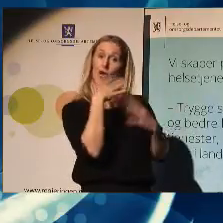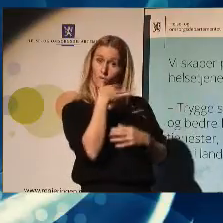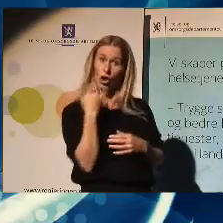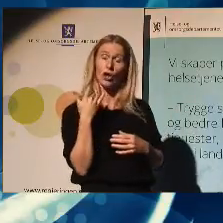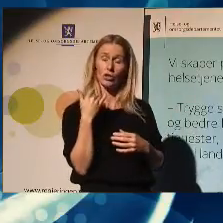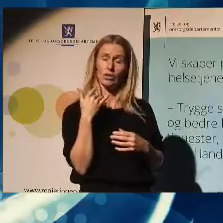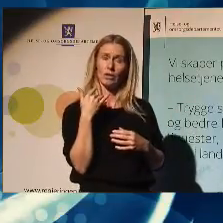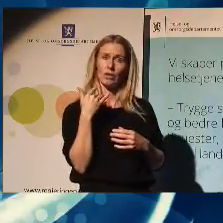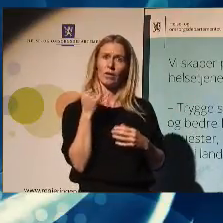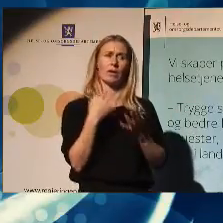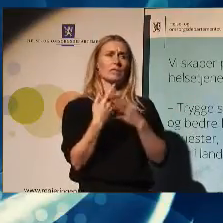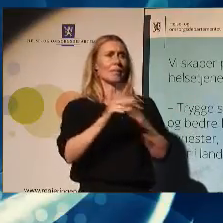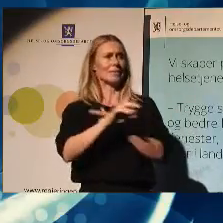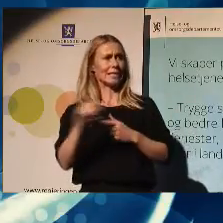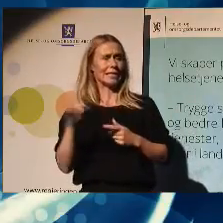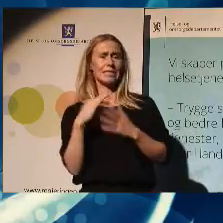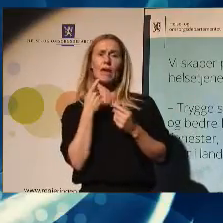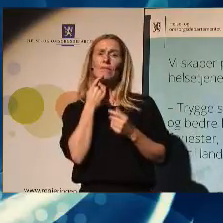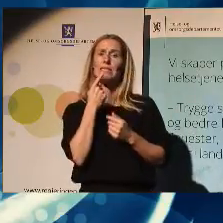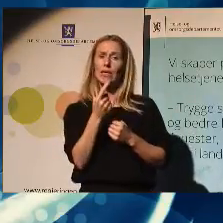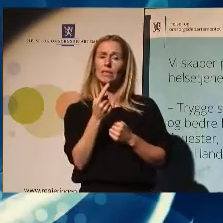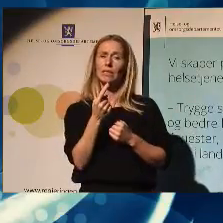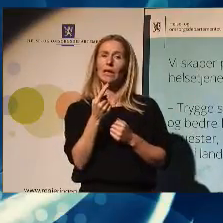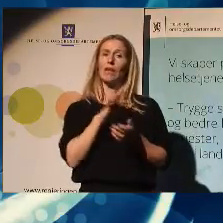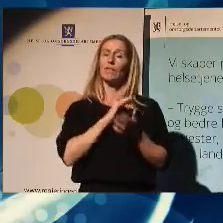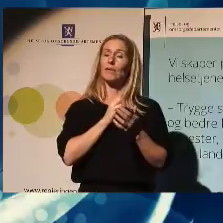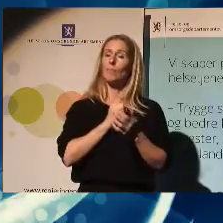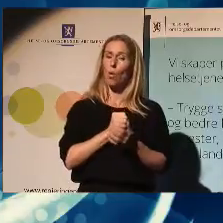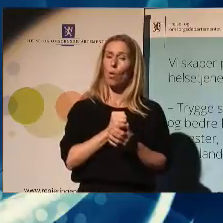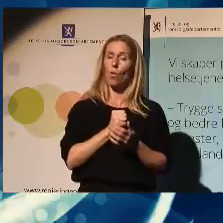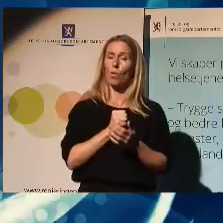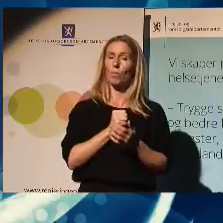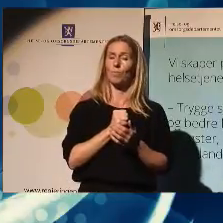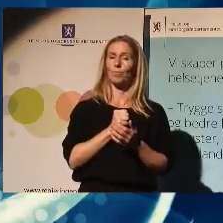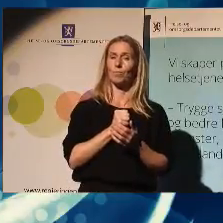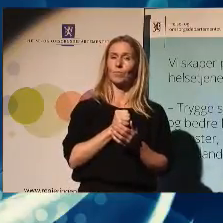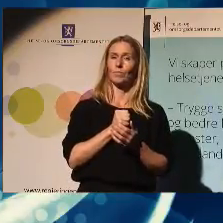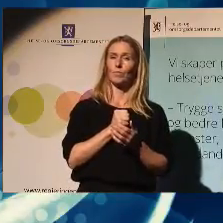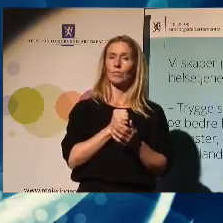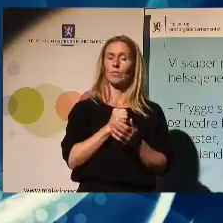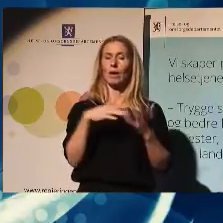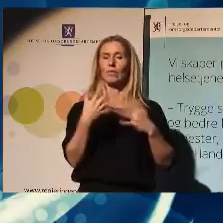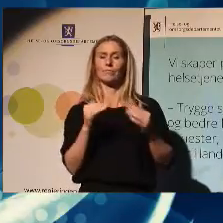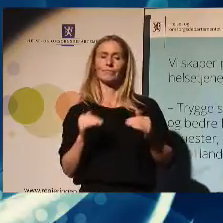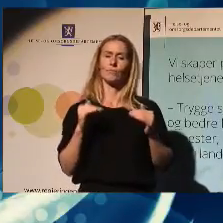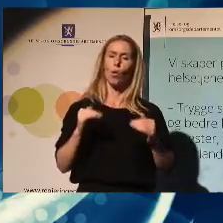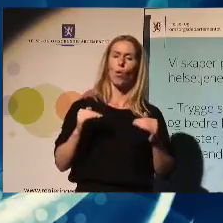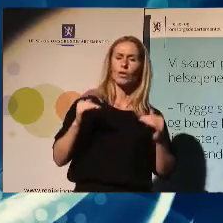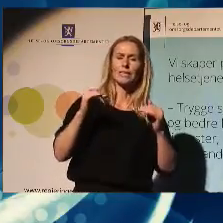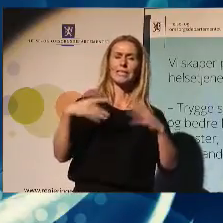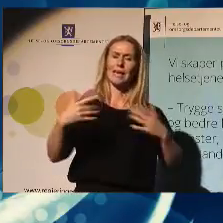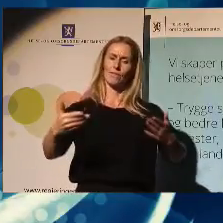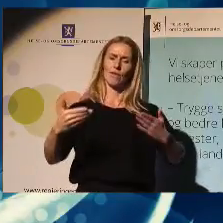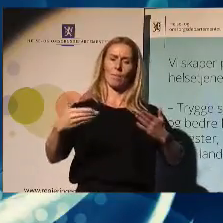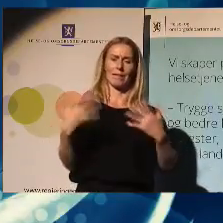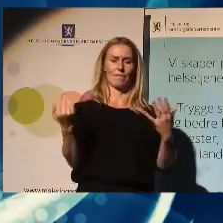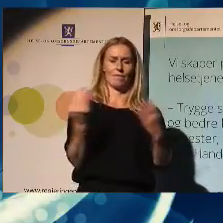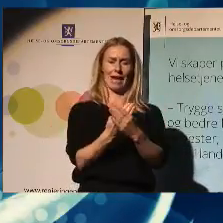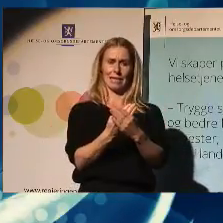at det sånn at vi må kanskje klare å skaffe en, eller organisere fram en felles lederutdanning for kommunen